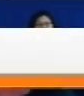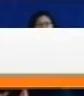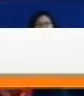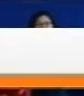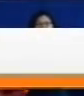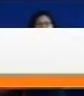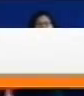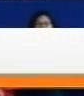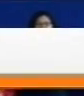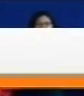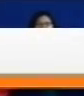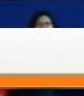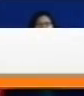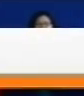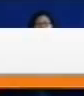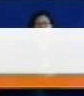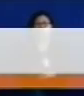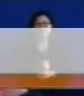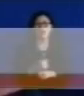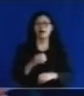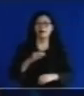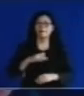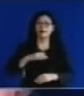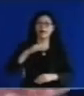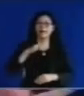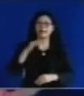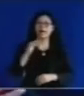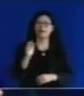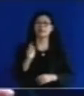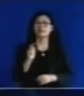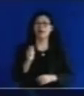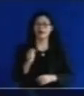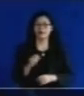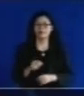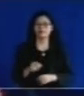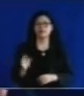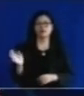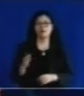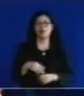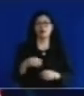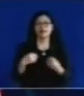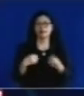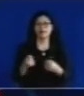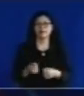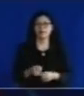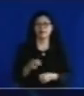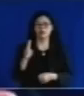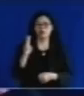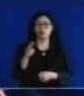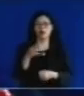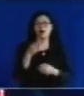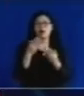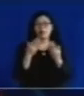Kita tidak bisa serta-merta menarikkan tarif sebelum ada kajian secara akademik. Ya, satu. Kedua,